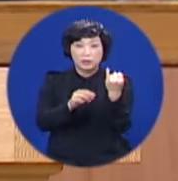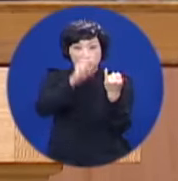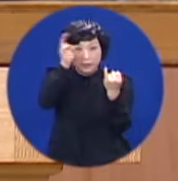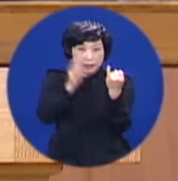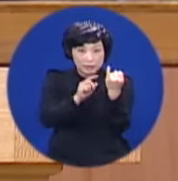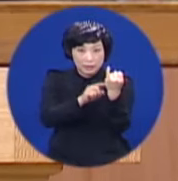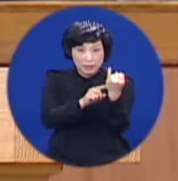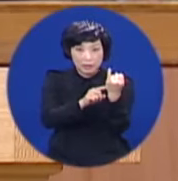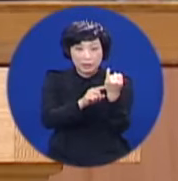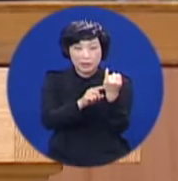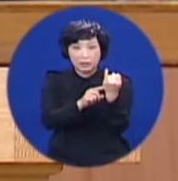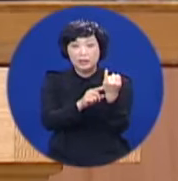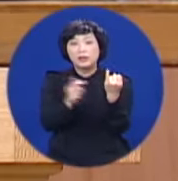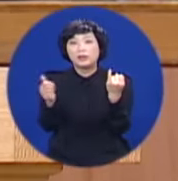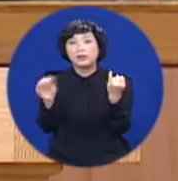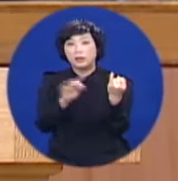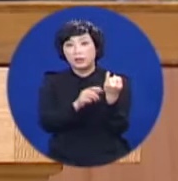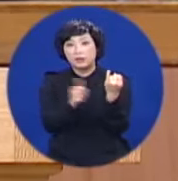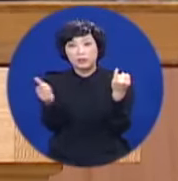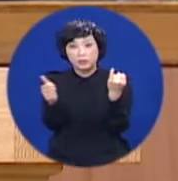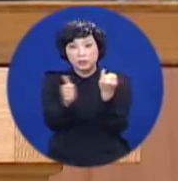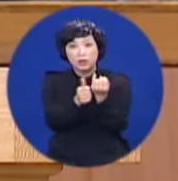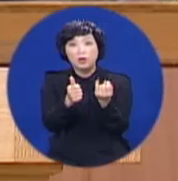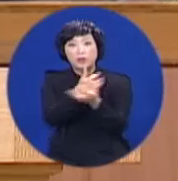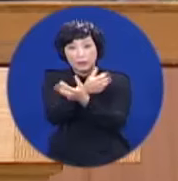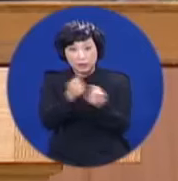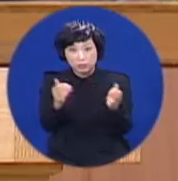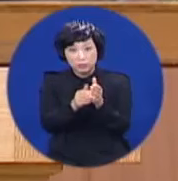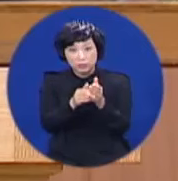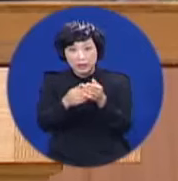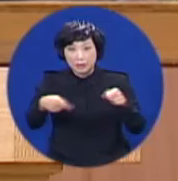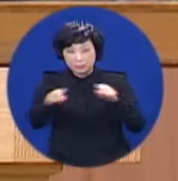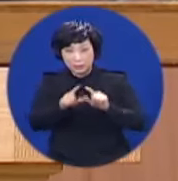요셉과 정혼하고 동거하기 전에